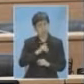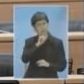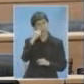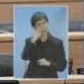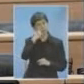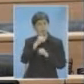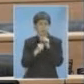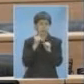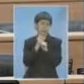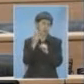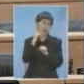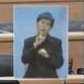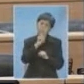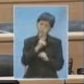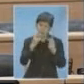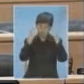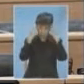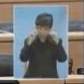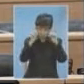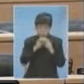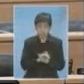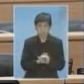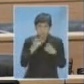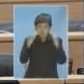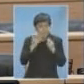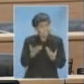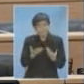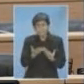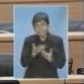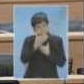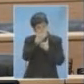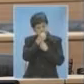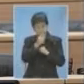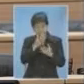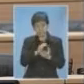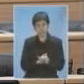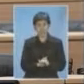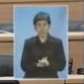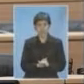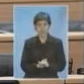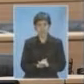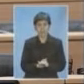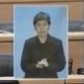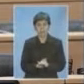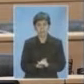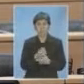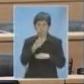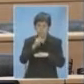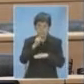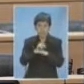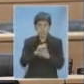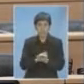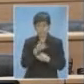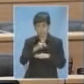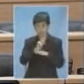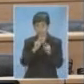าตลอด2ปีที่ผ่านมาก็คือนายกรัฐมนตรีไม่ได้ให้ความสนใจกับสภาแห่งนี้นอกจากนั้นครับท่านประธานครับประ